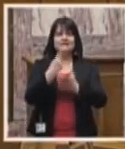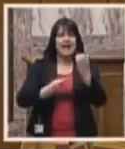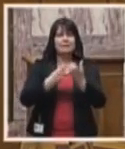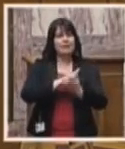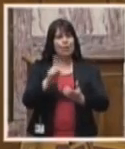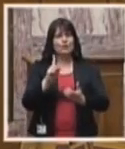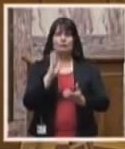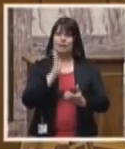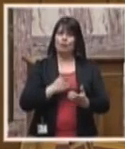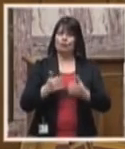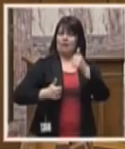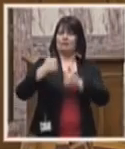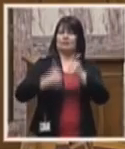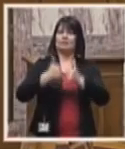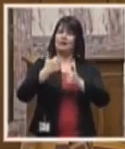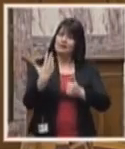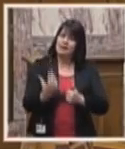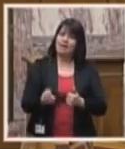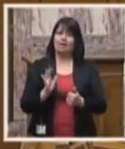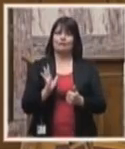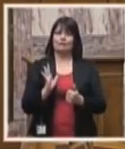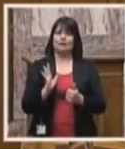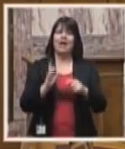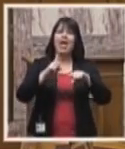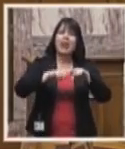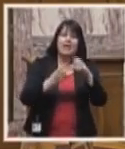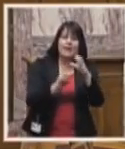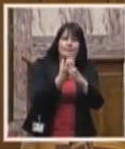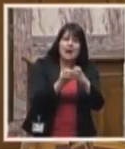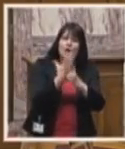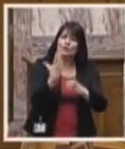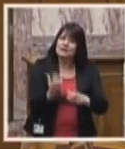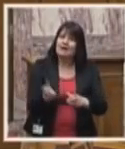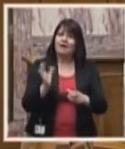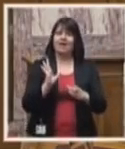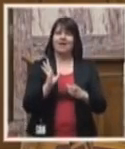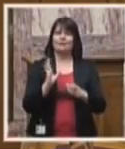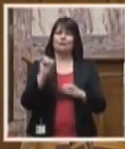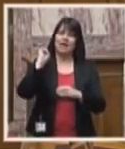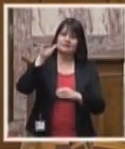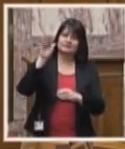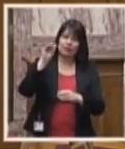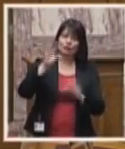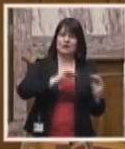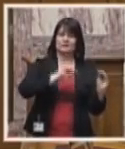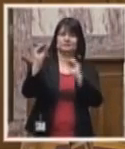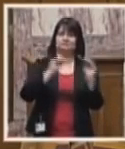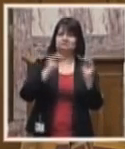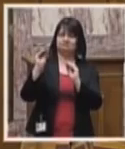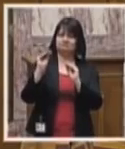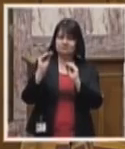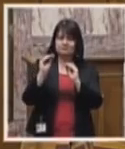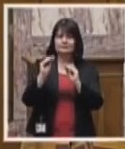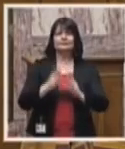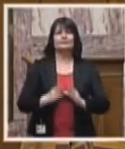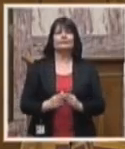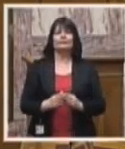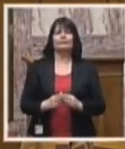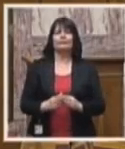ανταγωνιστικά, που παράγει ελληνικά, που παράγει εξαγωγικά και στηρίζεται στα συγκριτικά